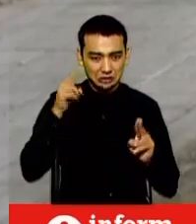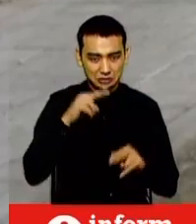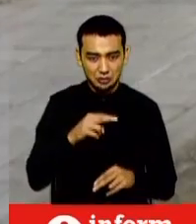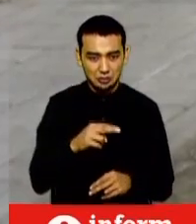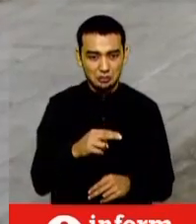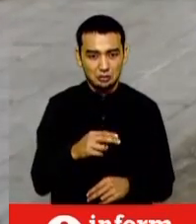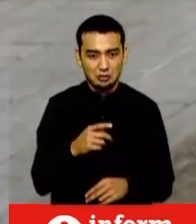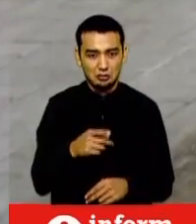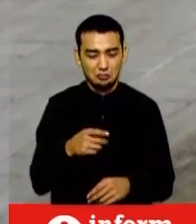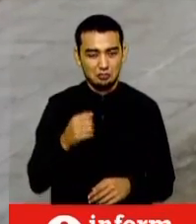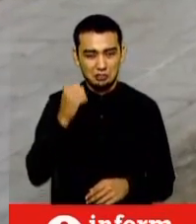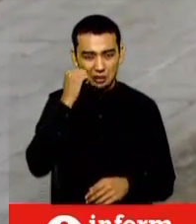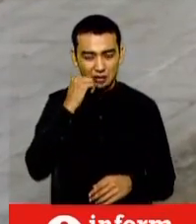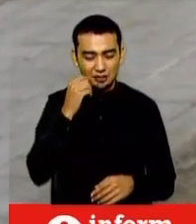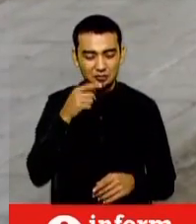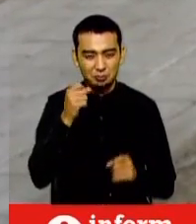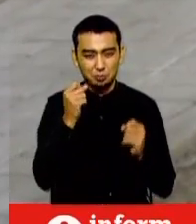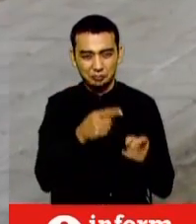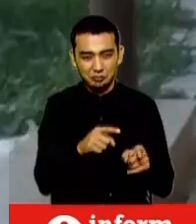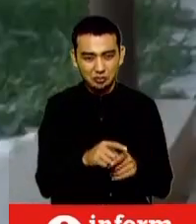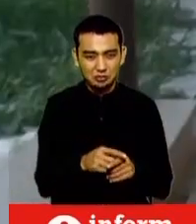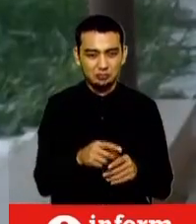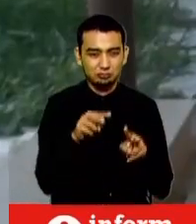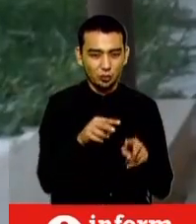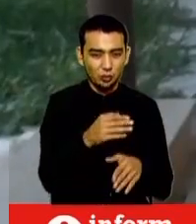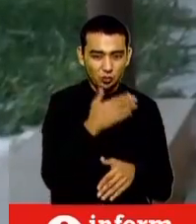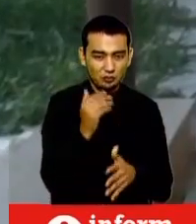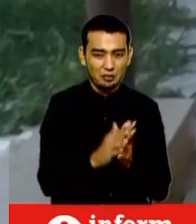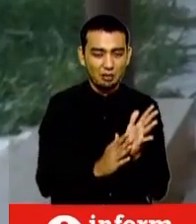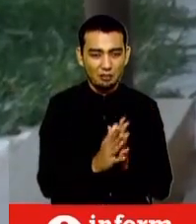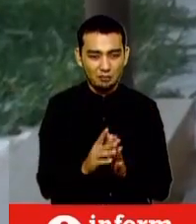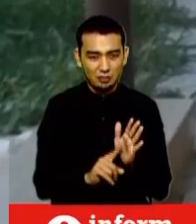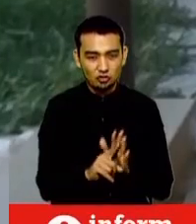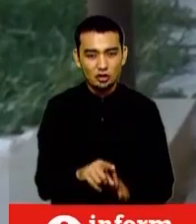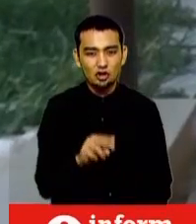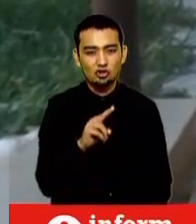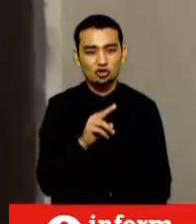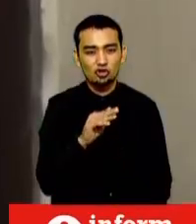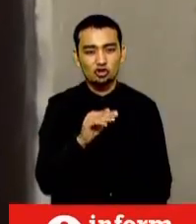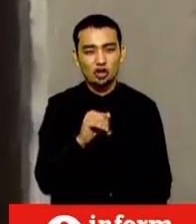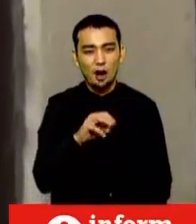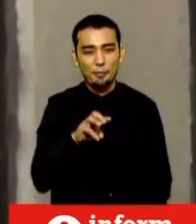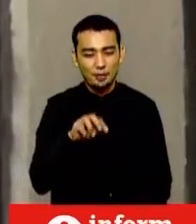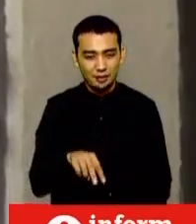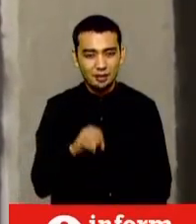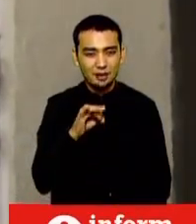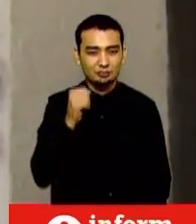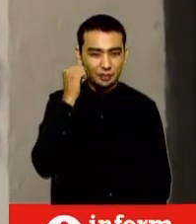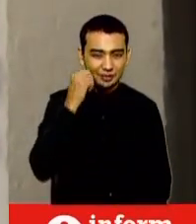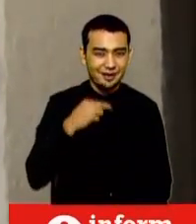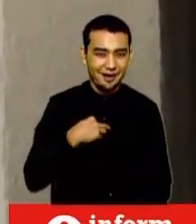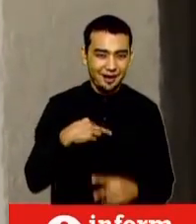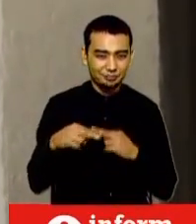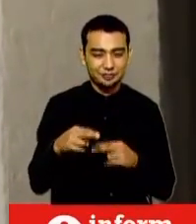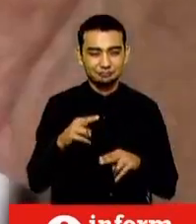сондай заброшенный, ешқандай шөп өсіп кеткен. Ал тас мүсіннің авторы Жамбыл Мелдебай ескерткішті өзінің және өзі сияқты